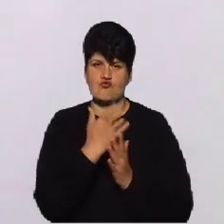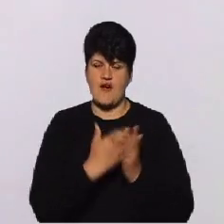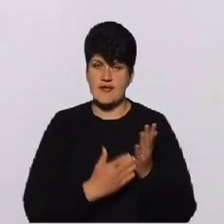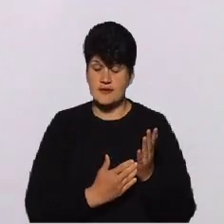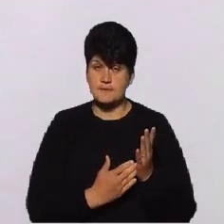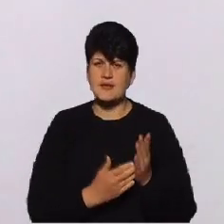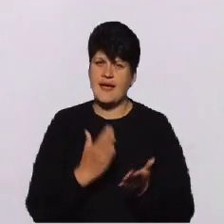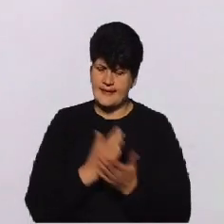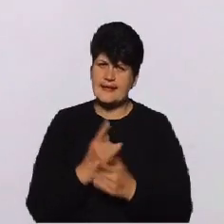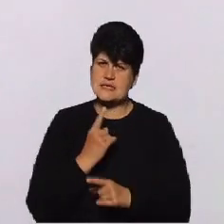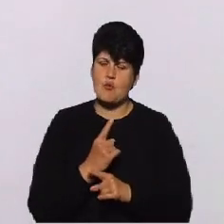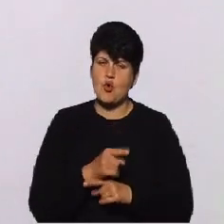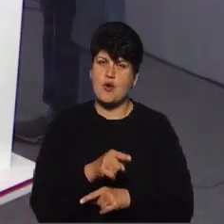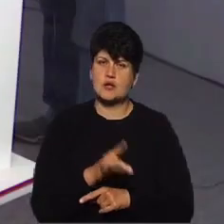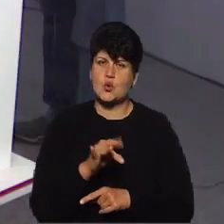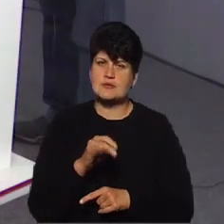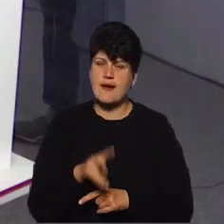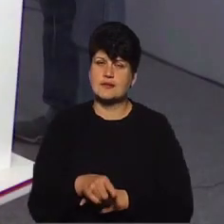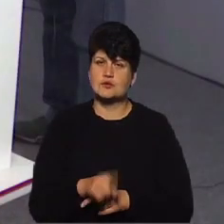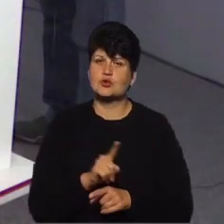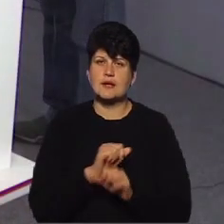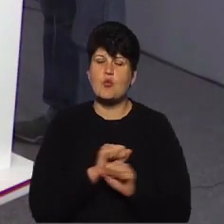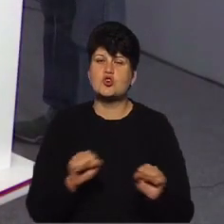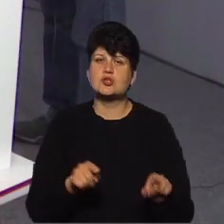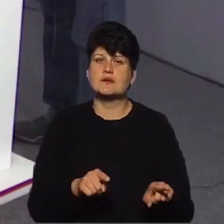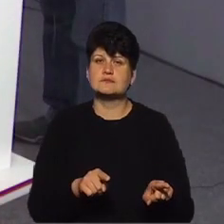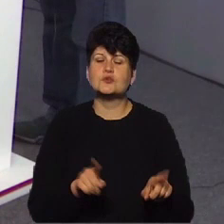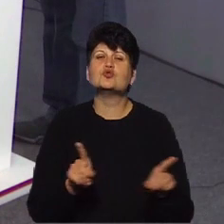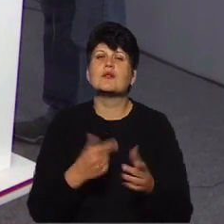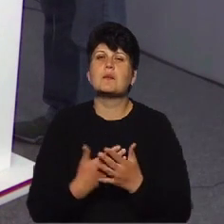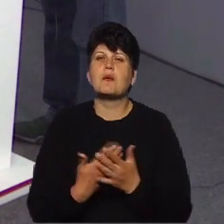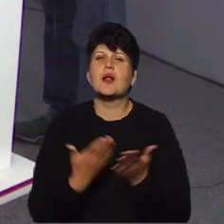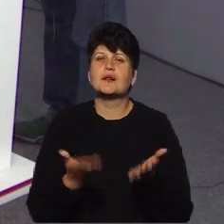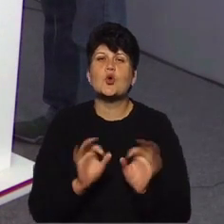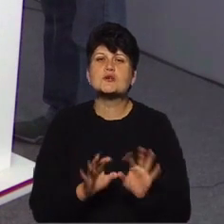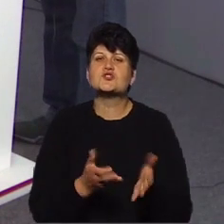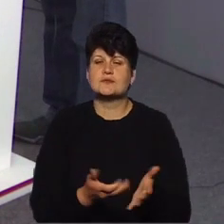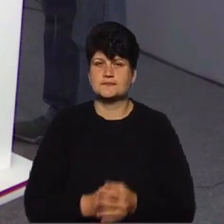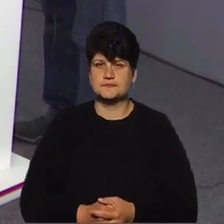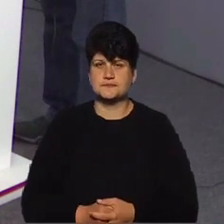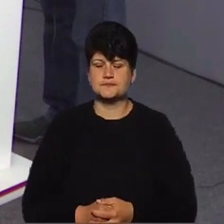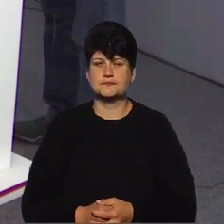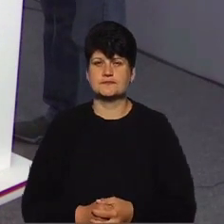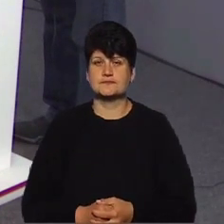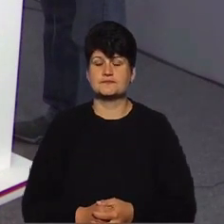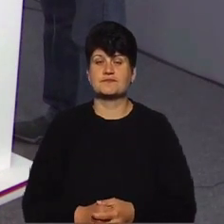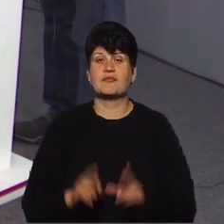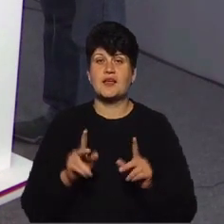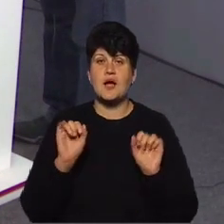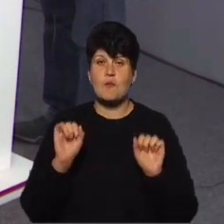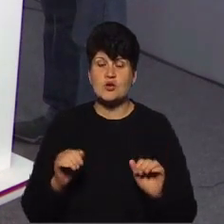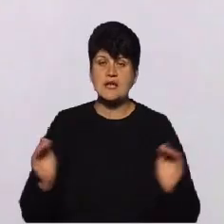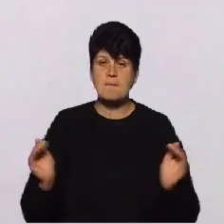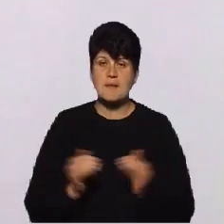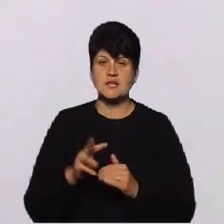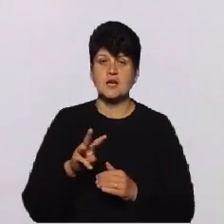для Руслани, чого її не можна? Обов'язково. Які, наприклад, розказують? Ну, як можна менше мучного